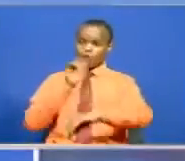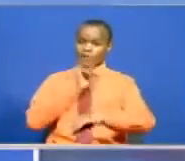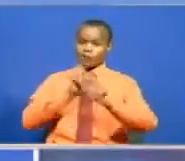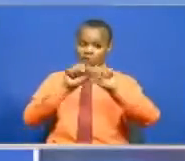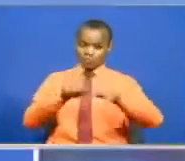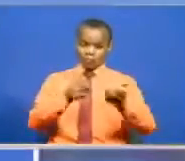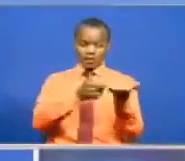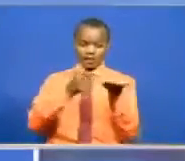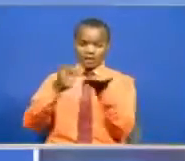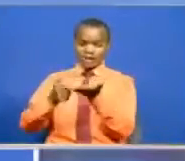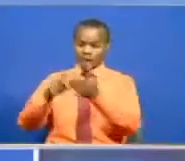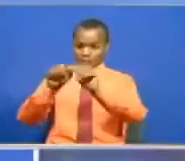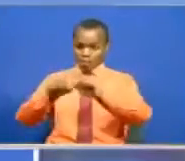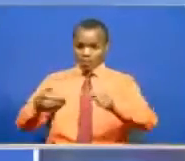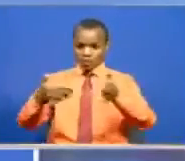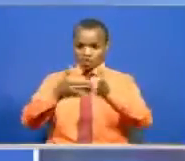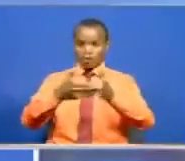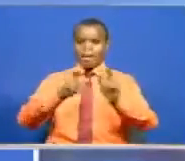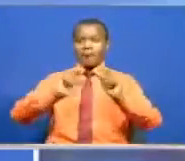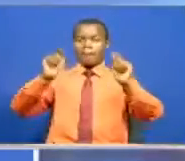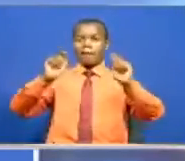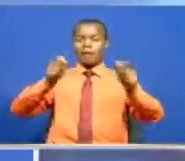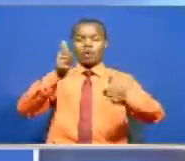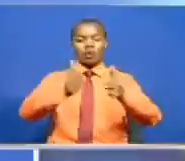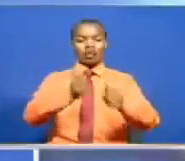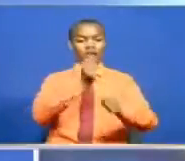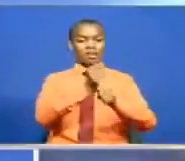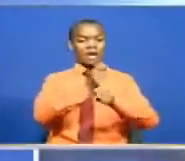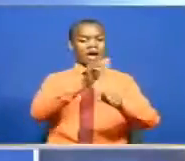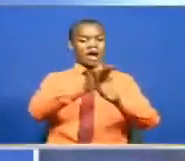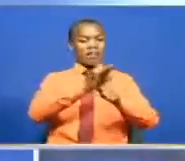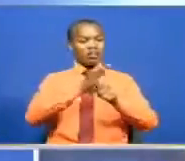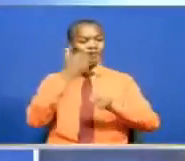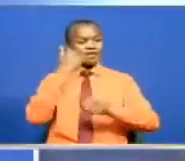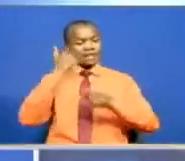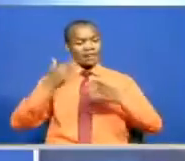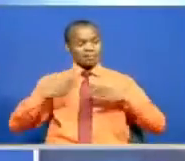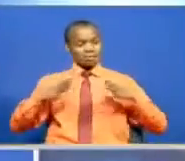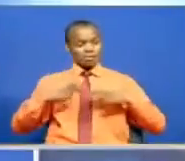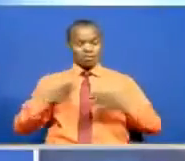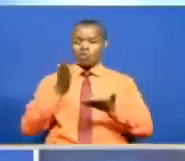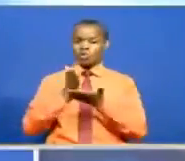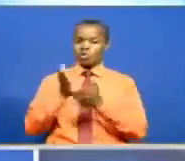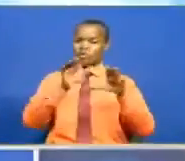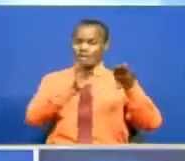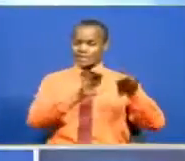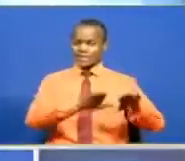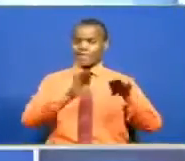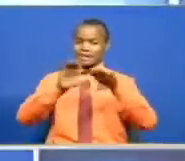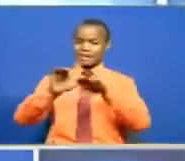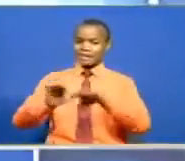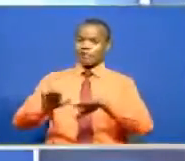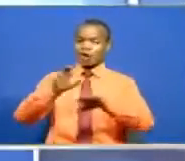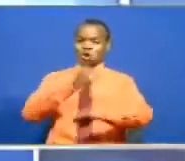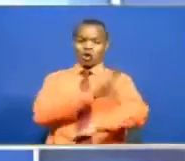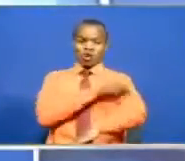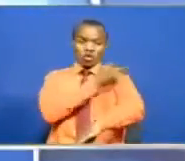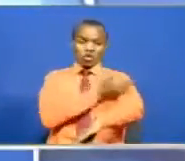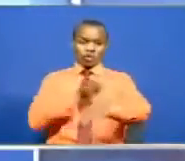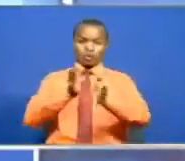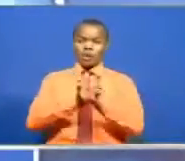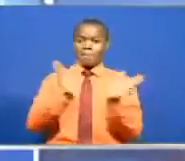mgomo unaoendelea ambao umesababisha dhiki kwa maelfu ya wagonjwa wanaotafuta huduma za matibabu katika hospitali za